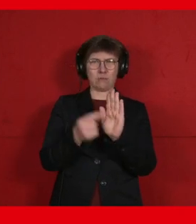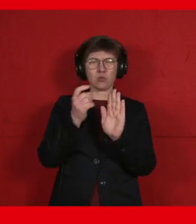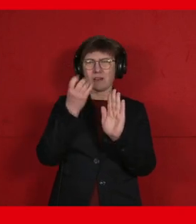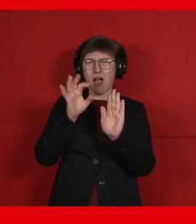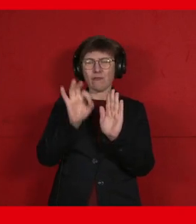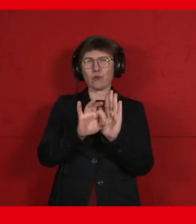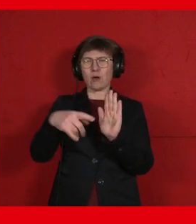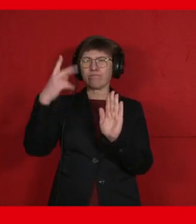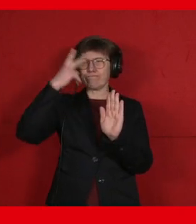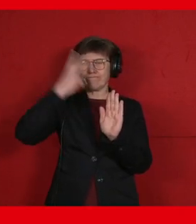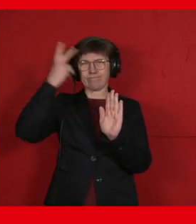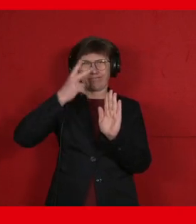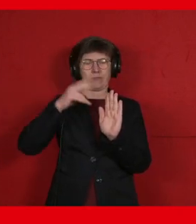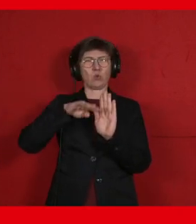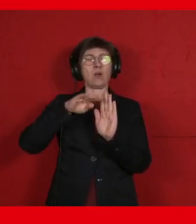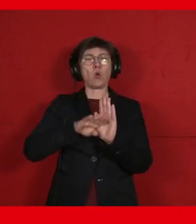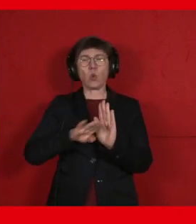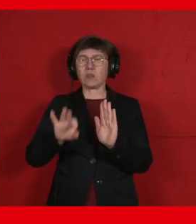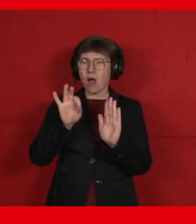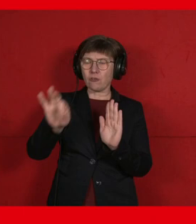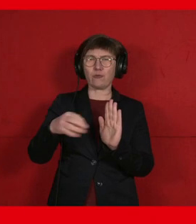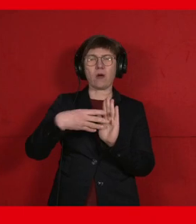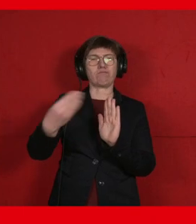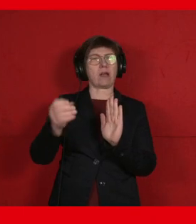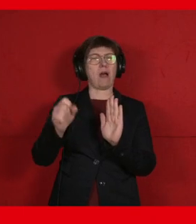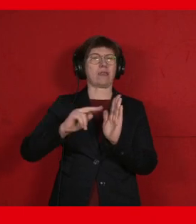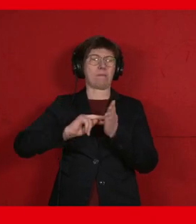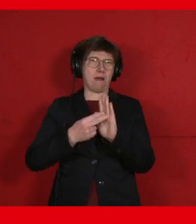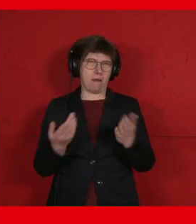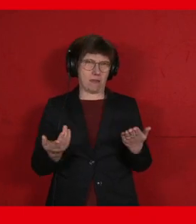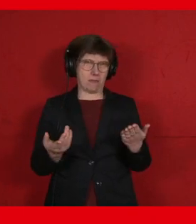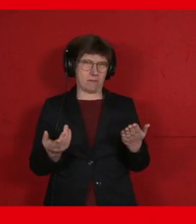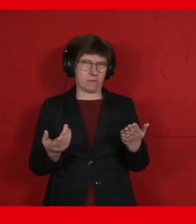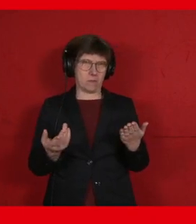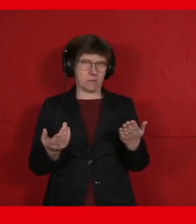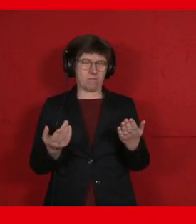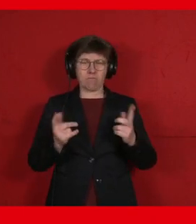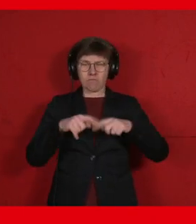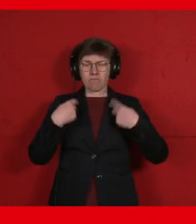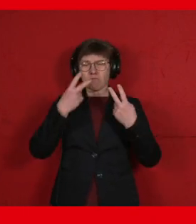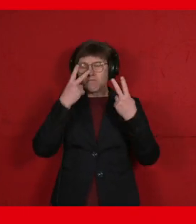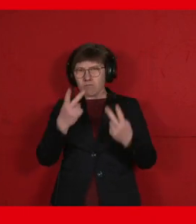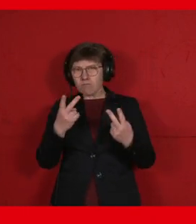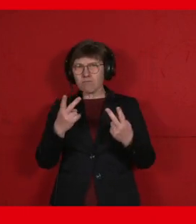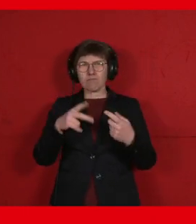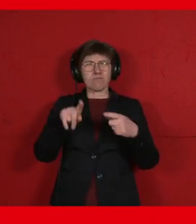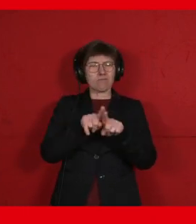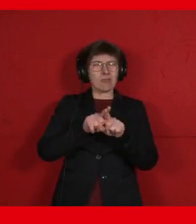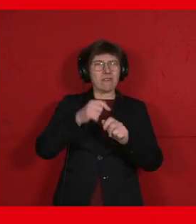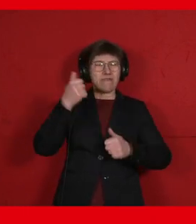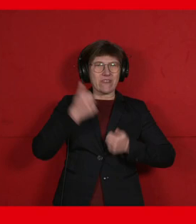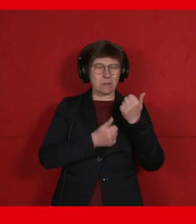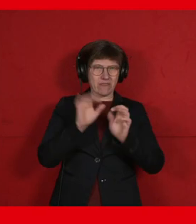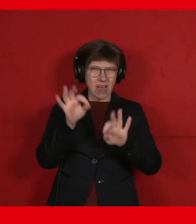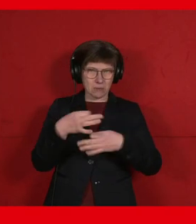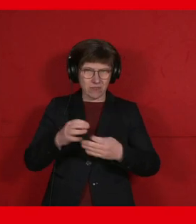müssen klar sein und eine Grundlage bilden, dass dann geplant werden kann. Wir müssen eben gucken, nochmal die